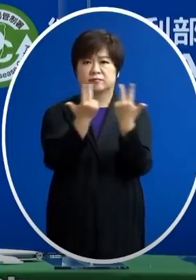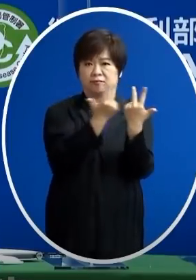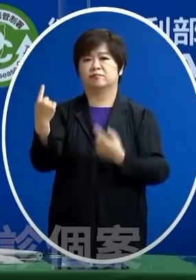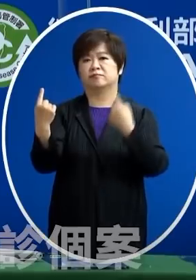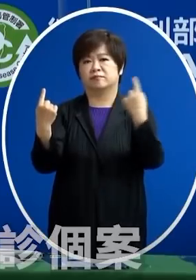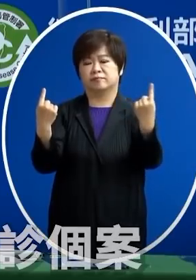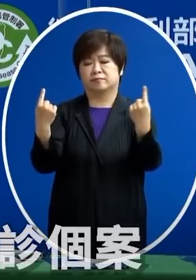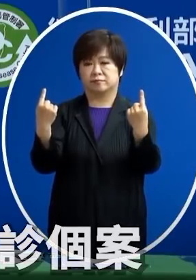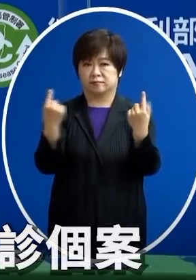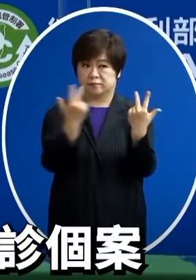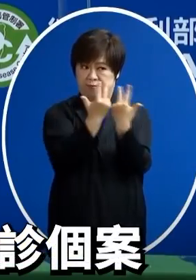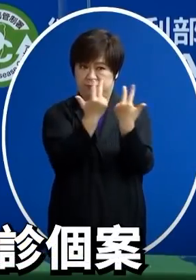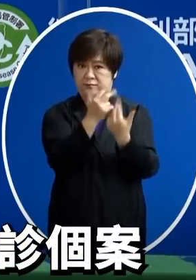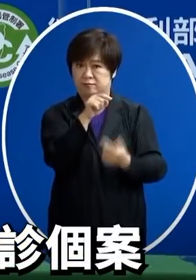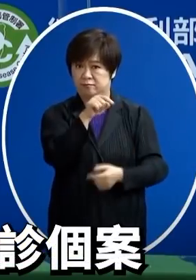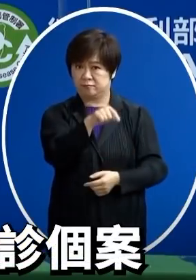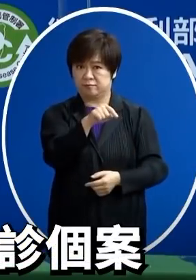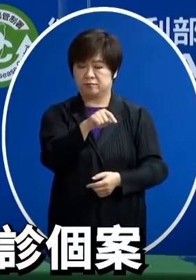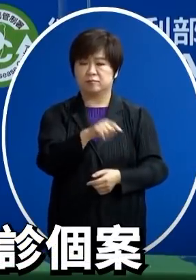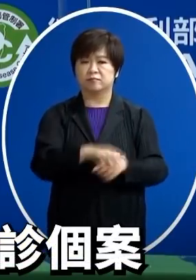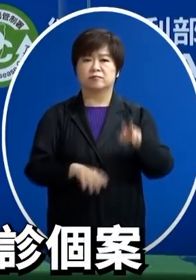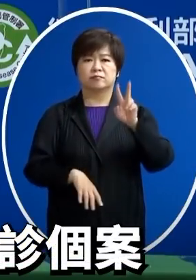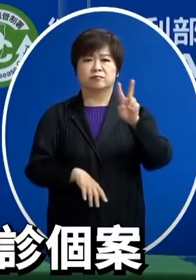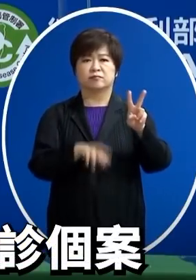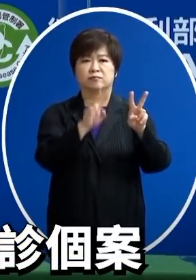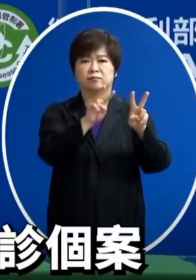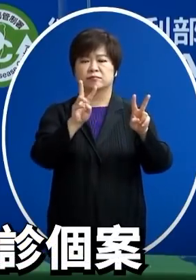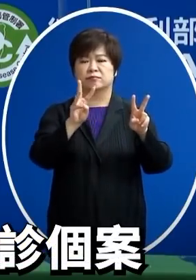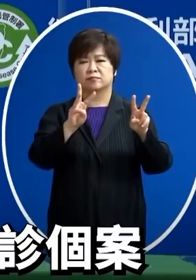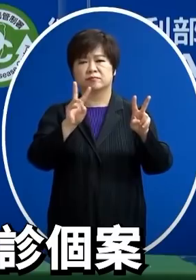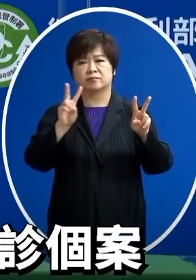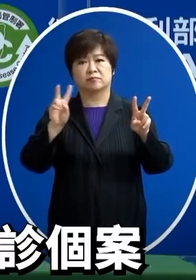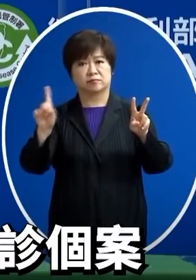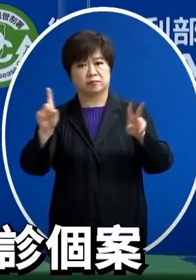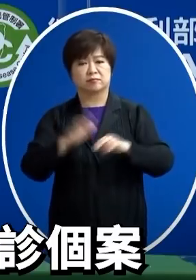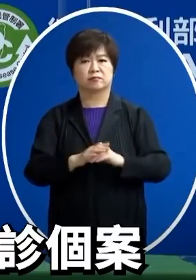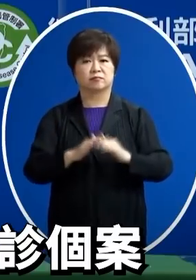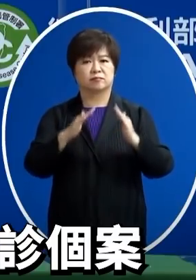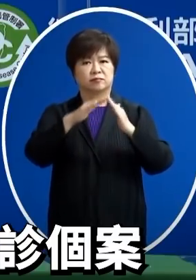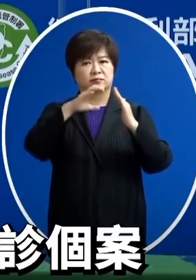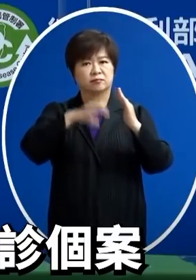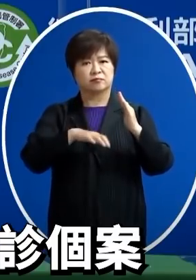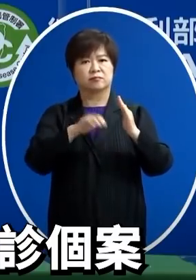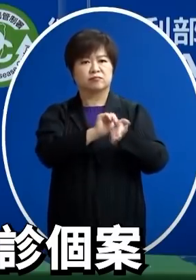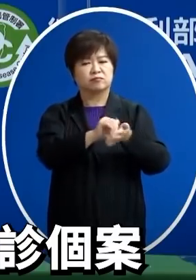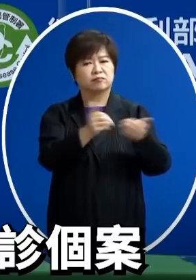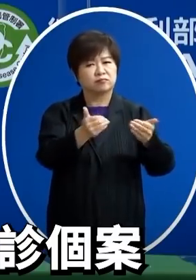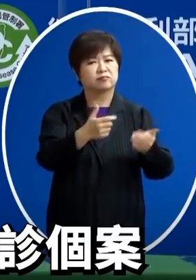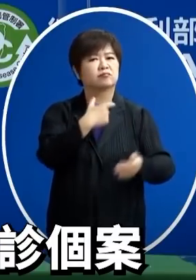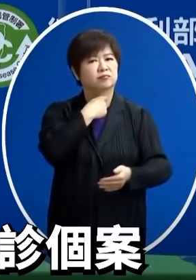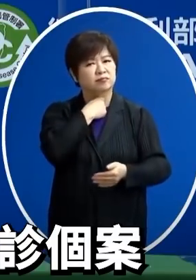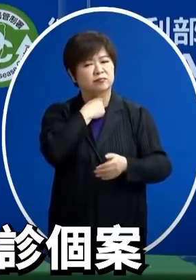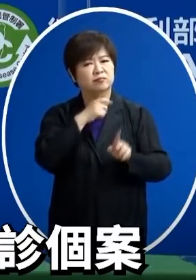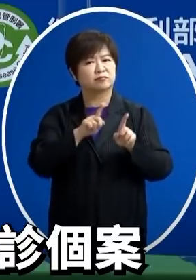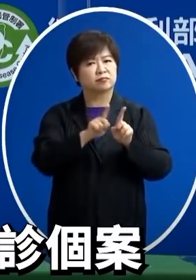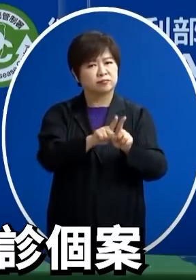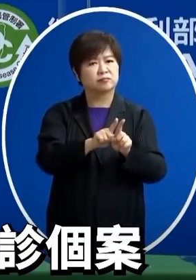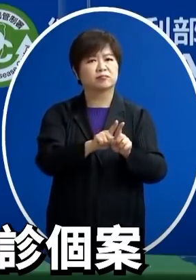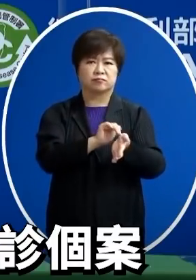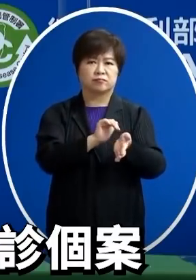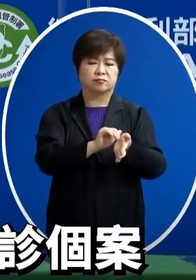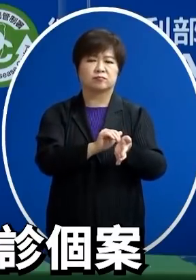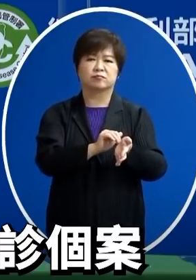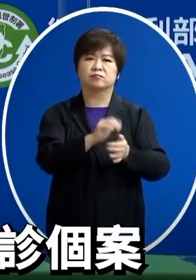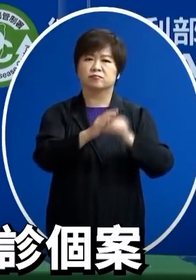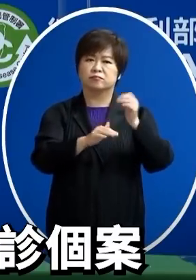一例啊。新北市案是这个22321啊，她是因为家人即将住院治疗，那为了陪病的因素而进